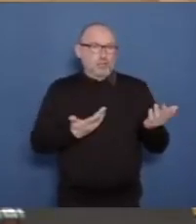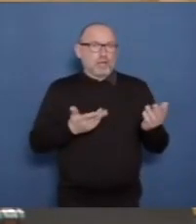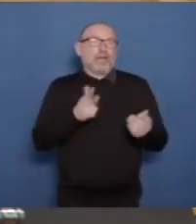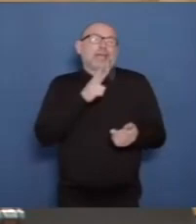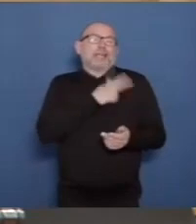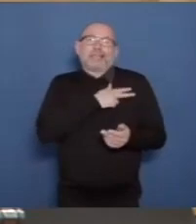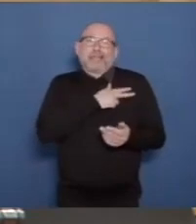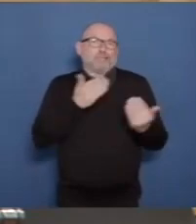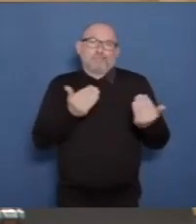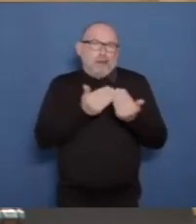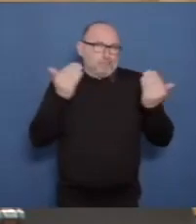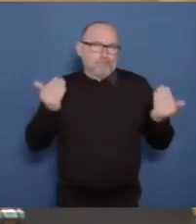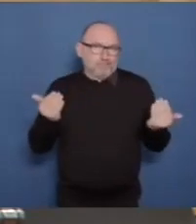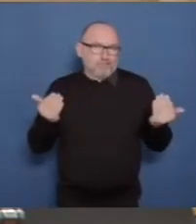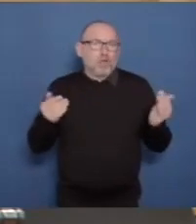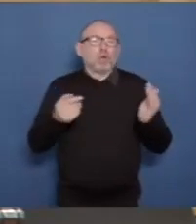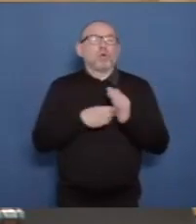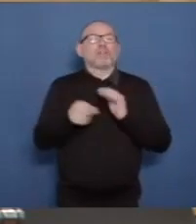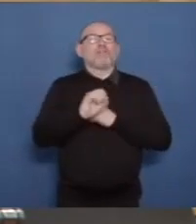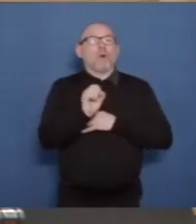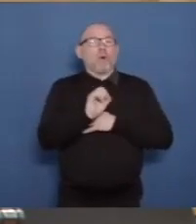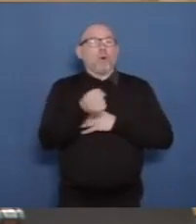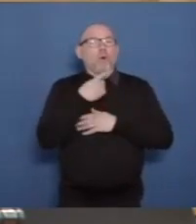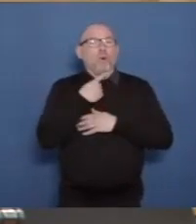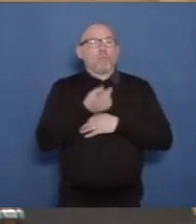weil sich die Inzidenzen